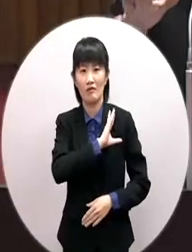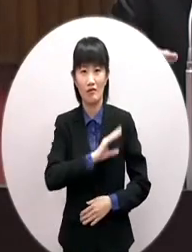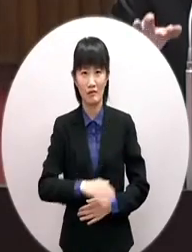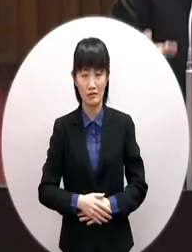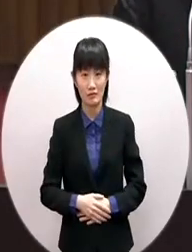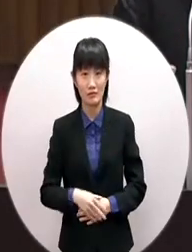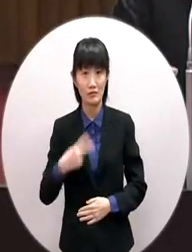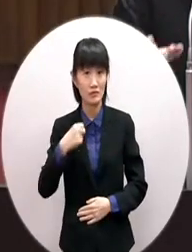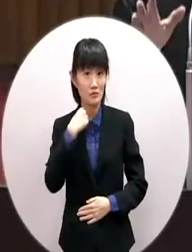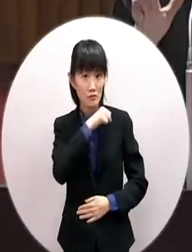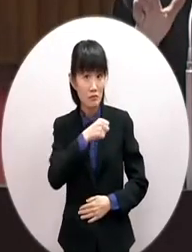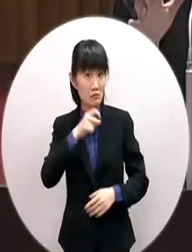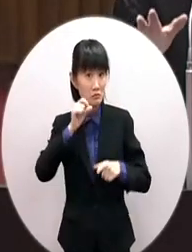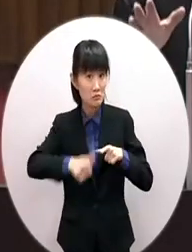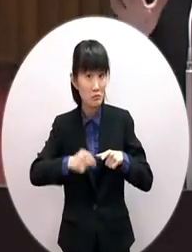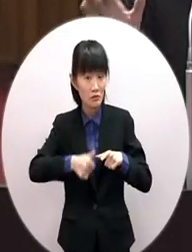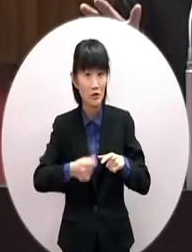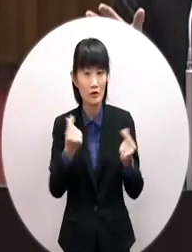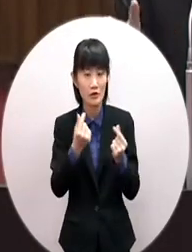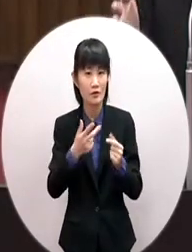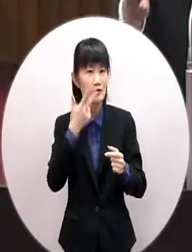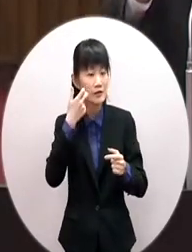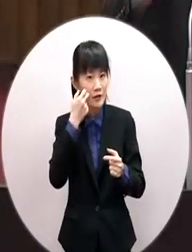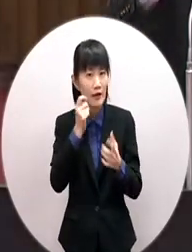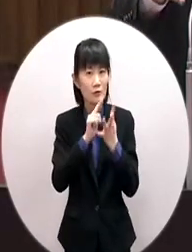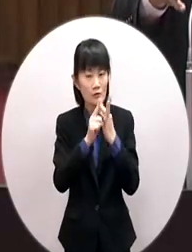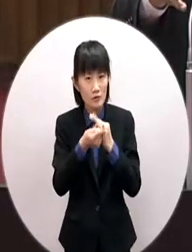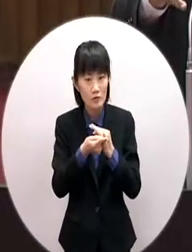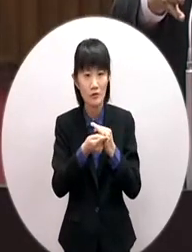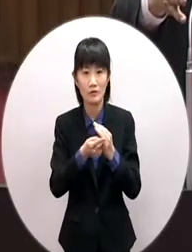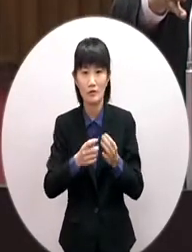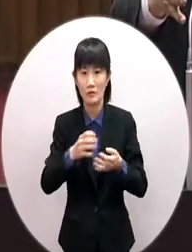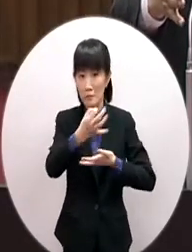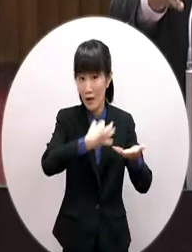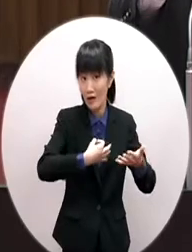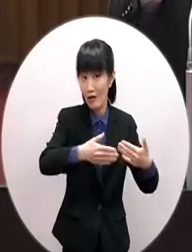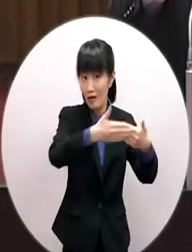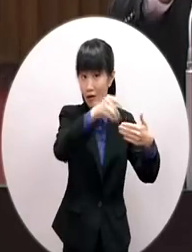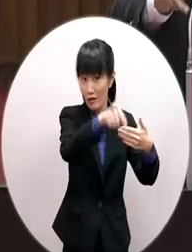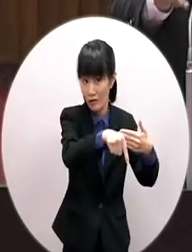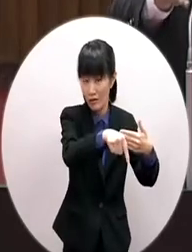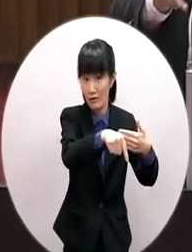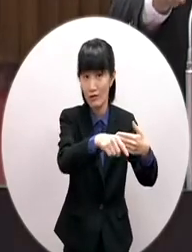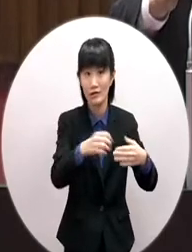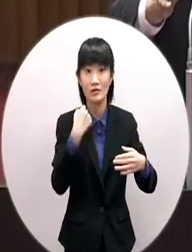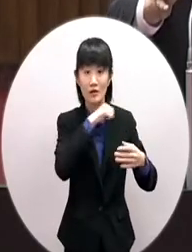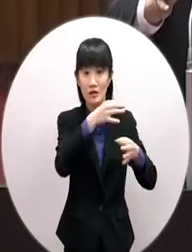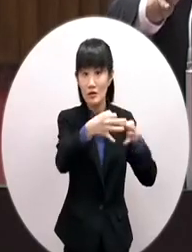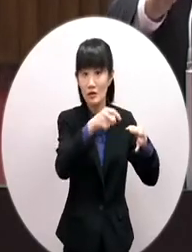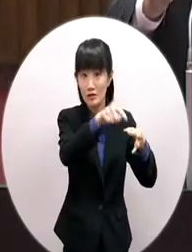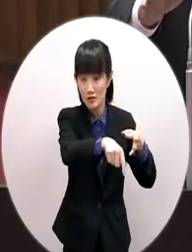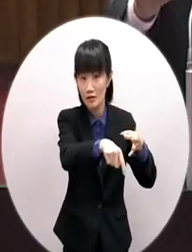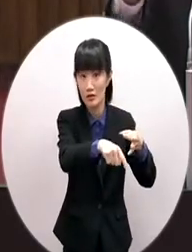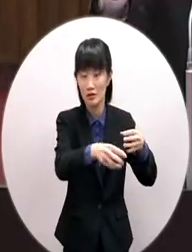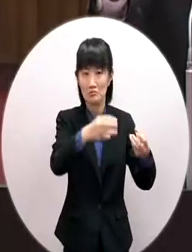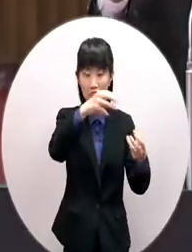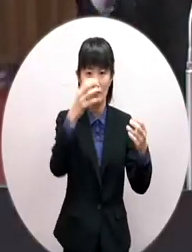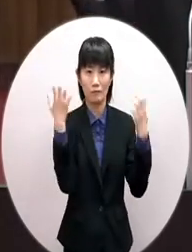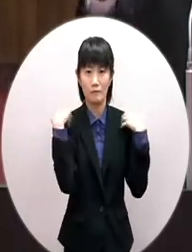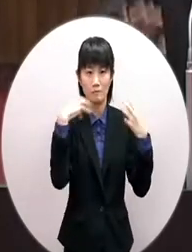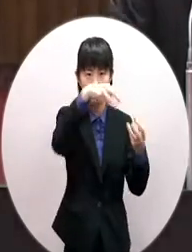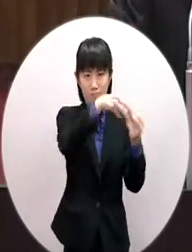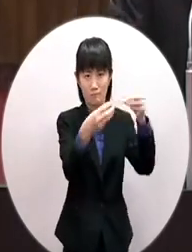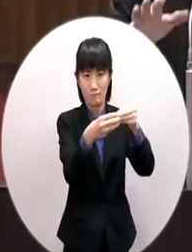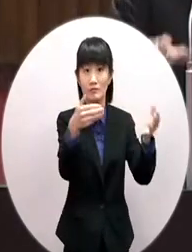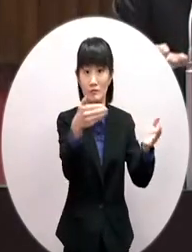如果台湾的企业是把零组件设备那卖到中国、啊、让台商或是中国的企业去组装